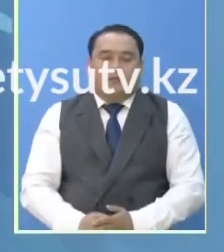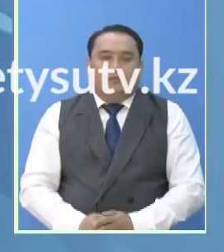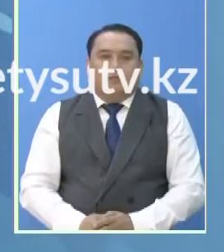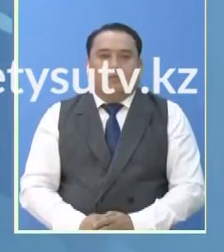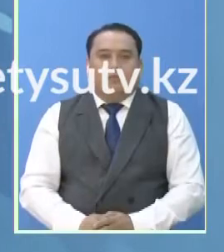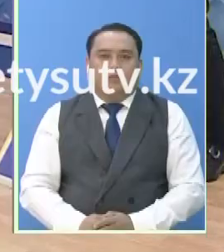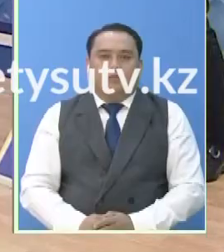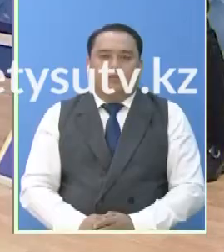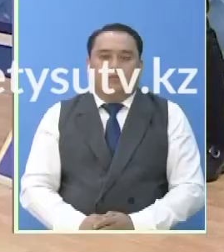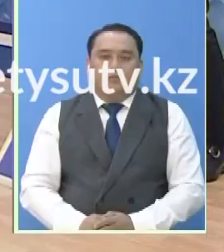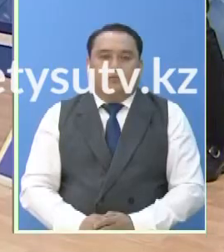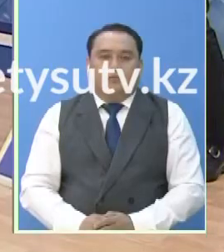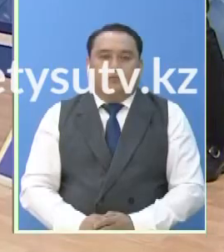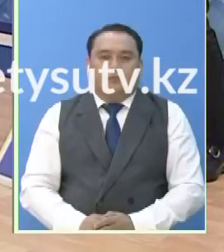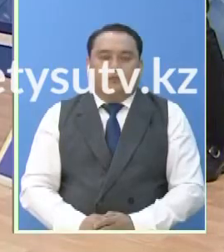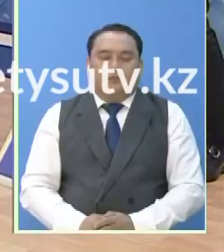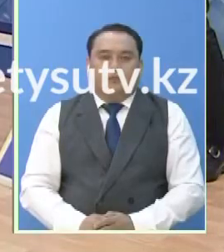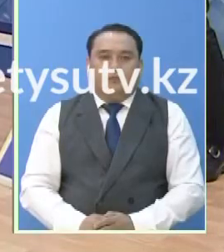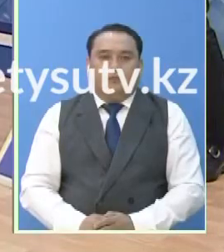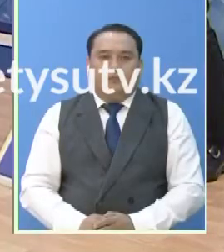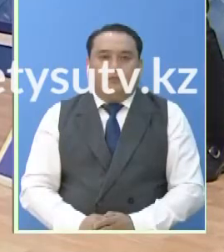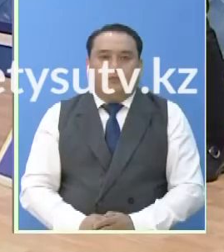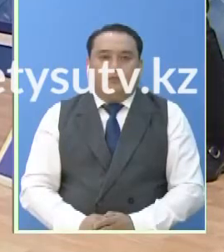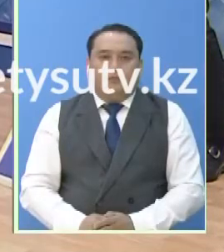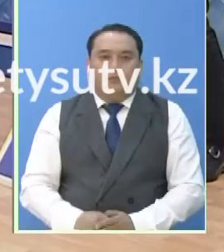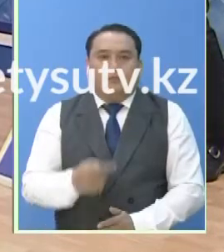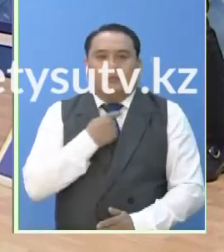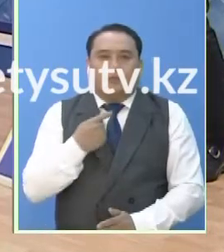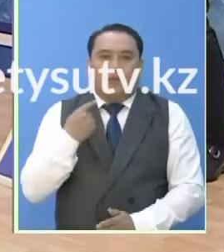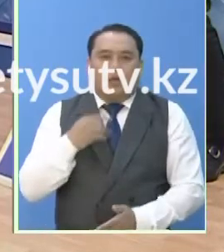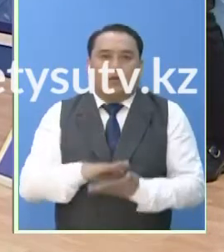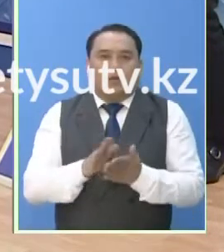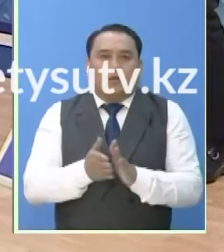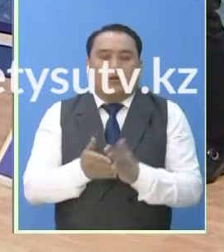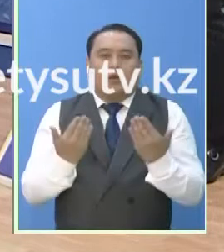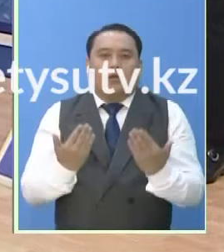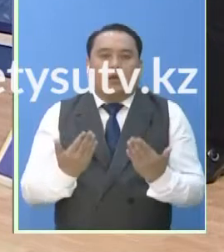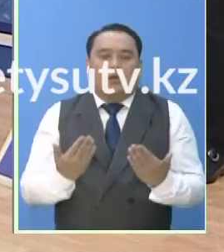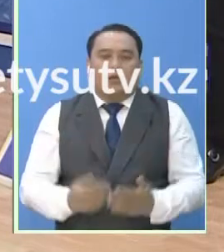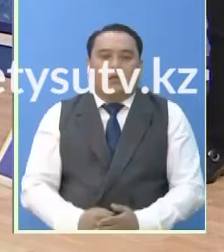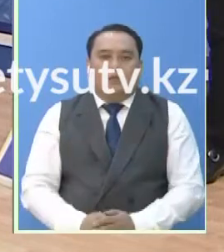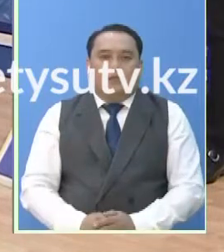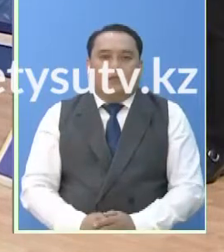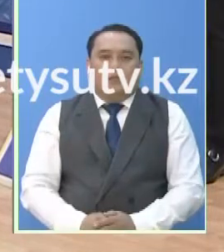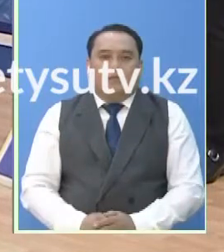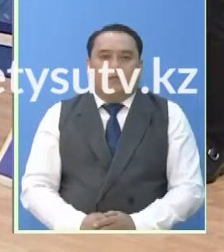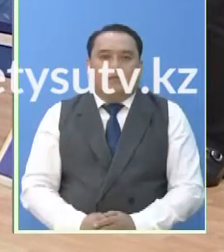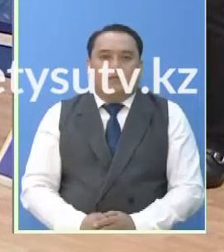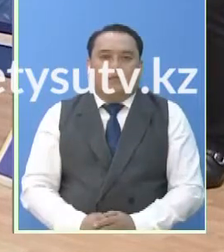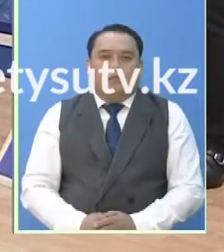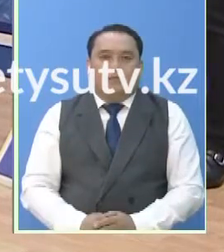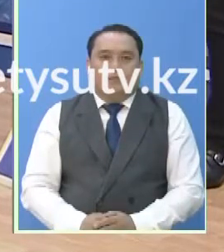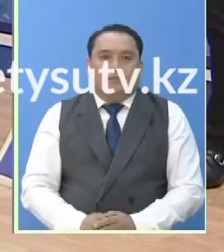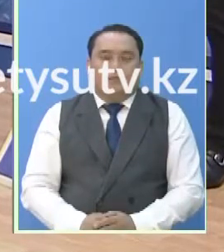Қайырлы кеш көрермен, сіз байланыстасыз. Аха, қайырлы кеш. Талдықорғандағы жағдай қазір қандай? Рахмет көрермен